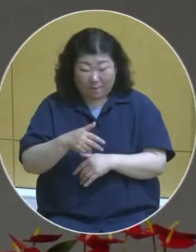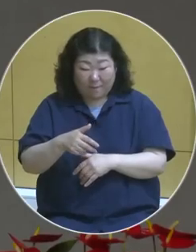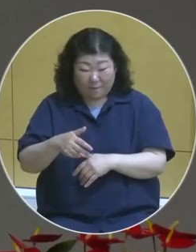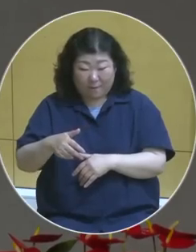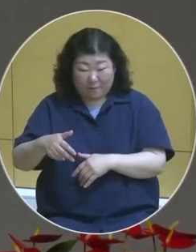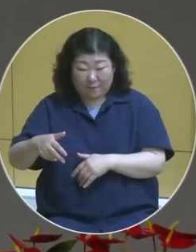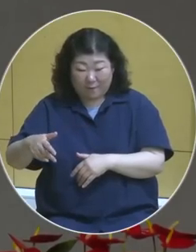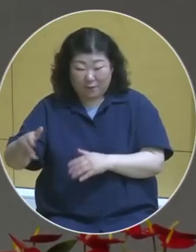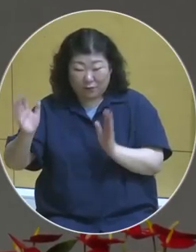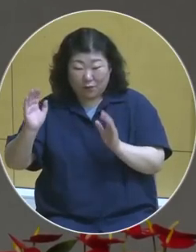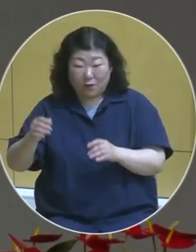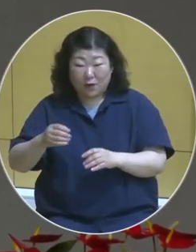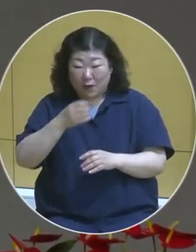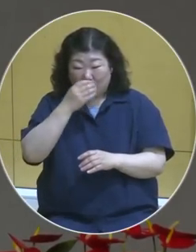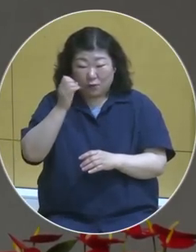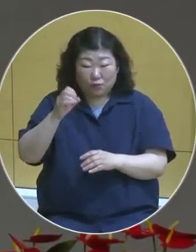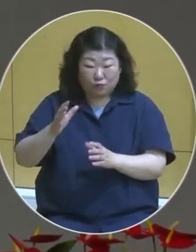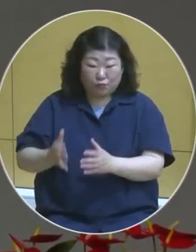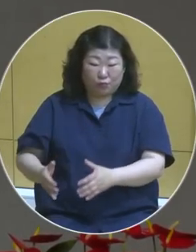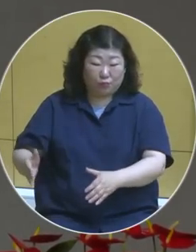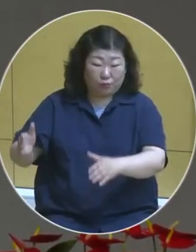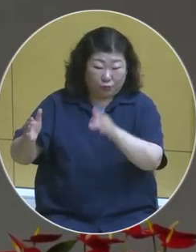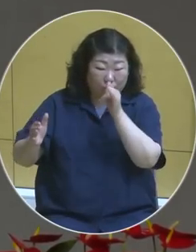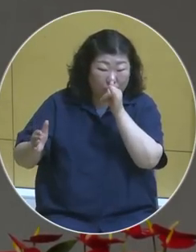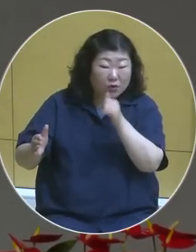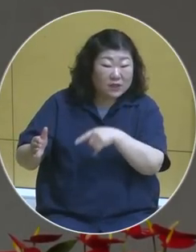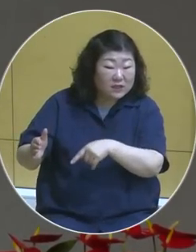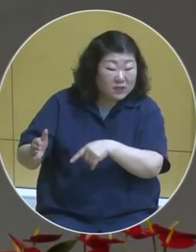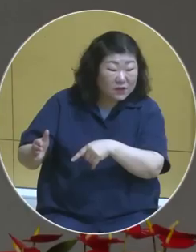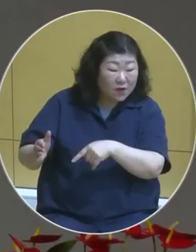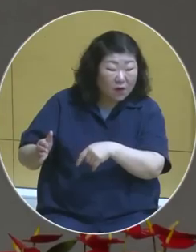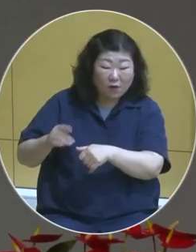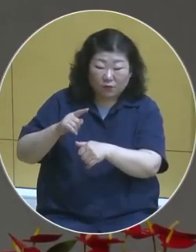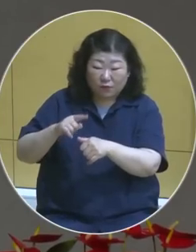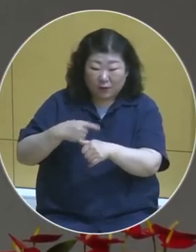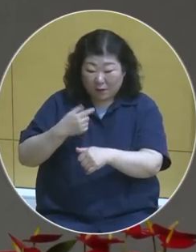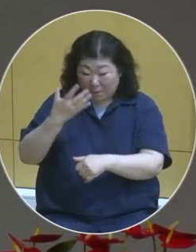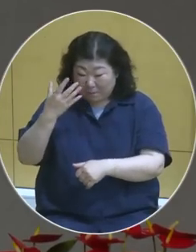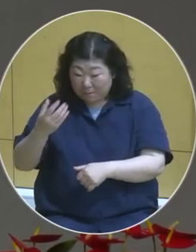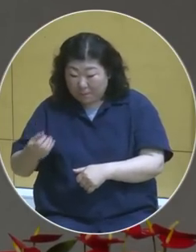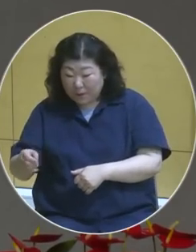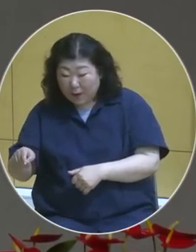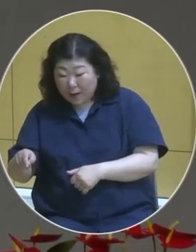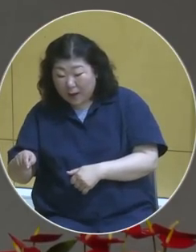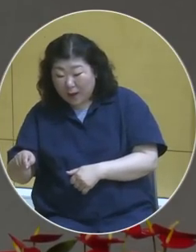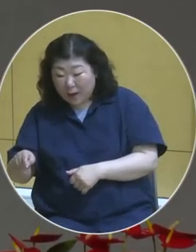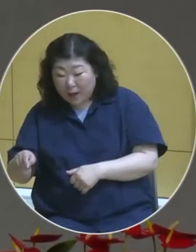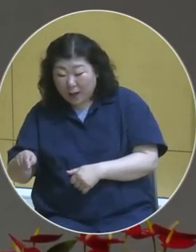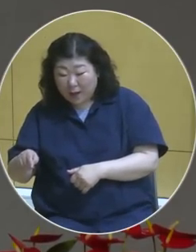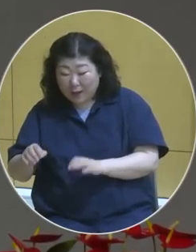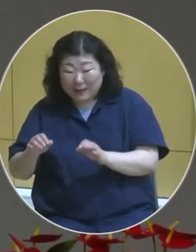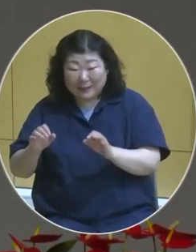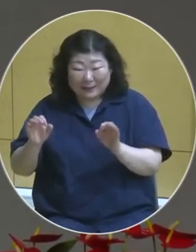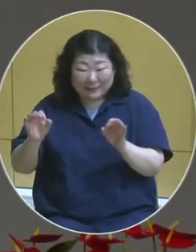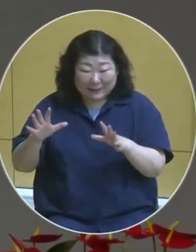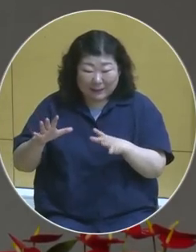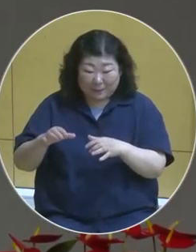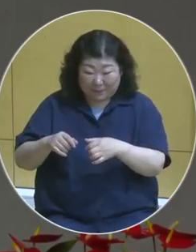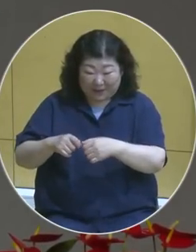세워져 있어서 우연히 그 휴지통 안을 보게 된 거예요. 보니까 막 뜯은